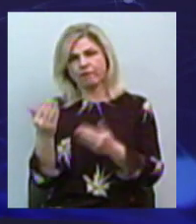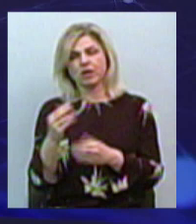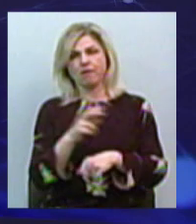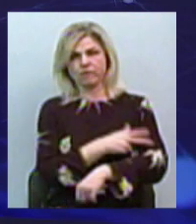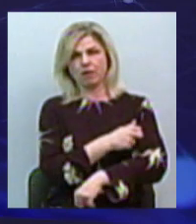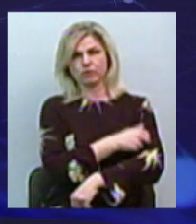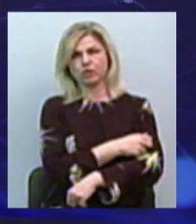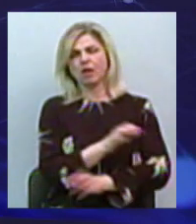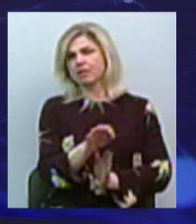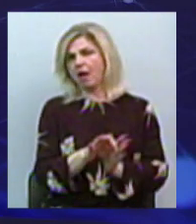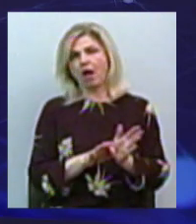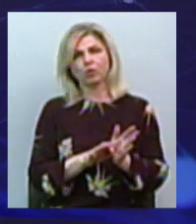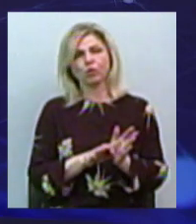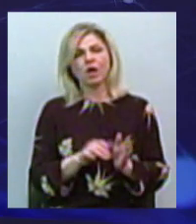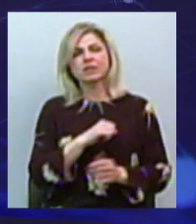допомогою.